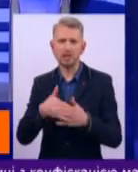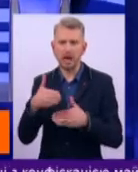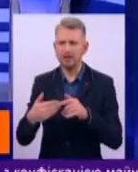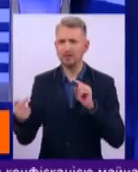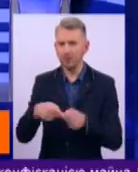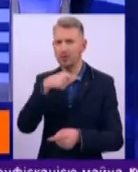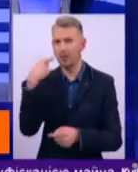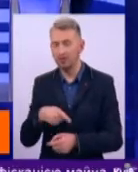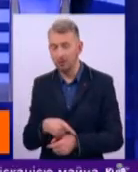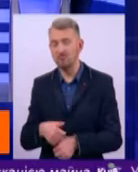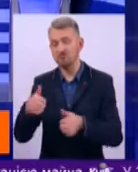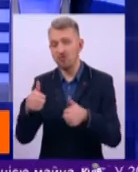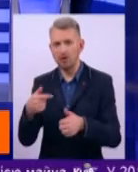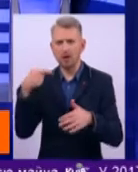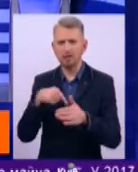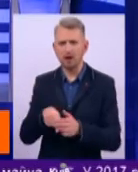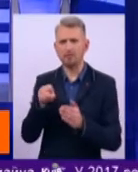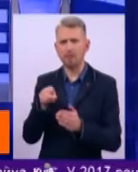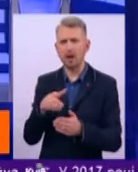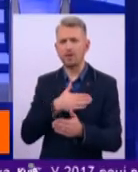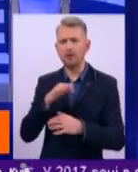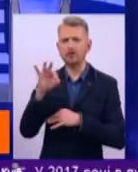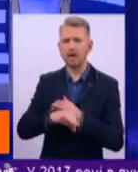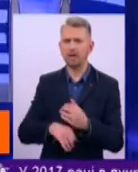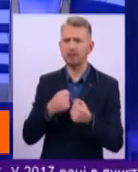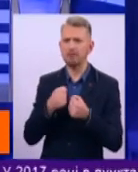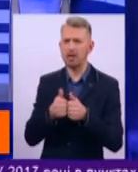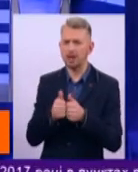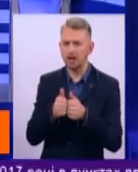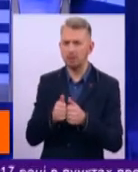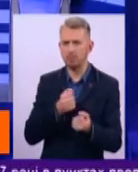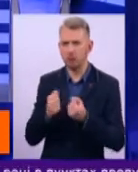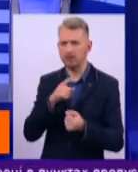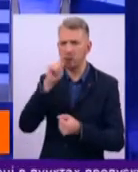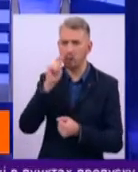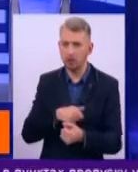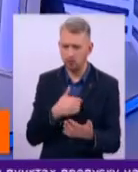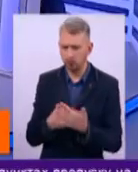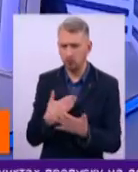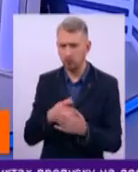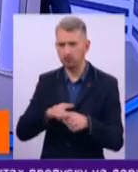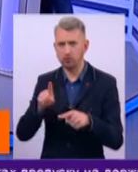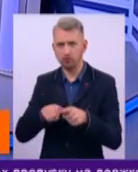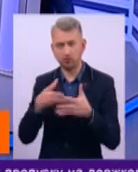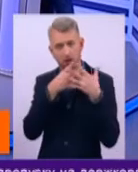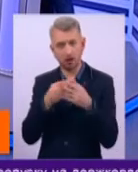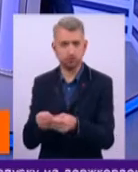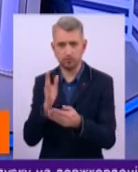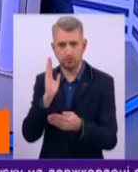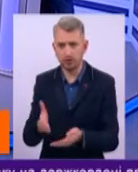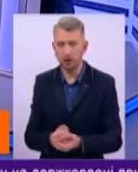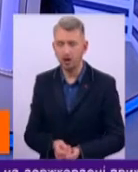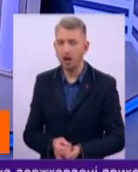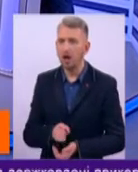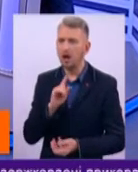Росії, значить, це боролися там західні наші партнери за Україну, і вже, ну, ось, скоро ми дотиснемо цими санкціями.